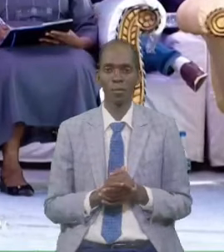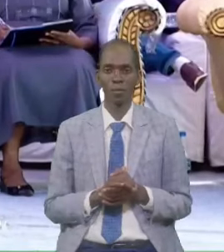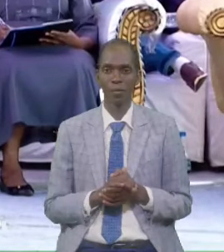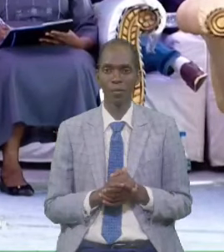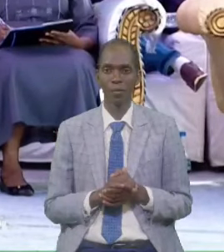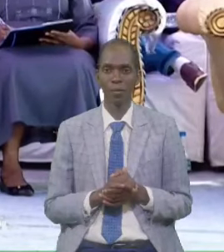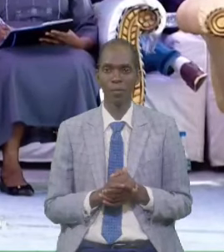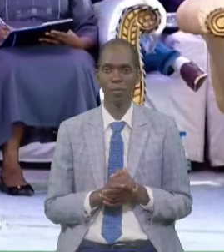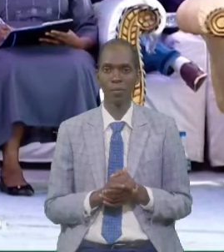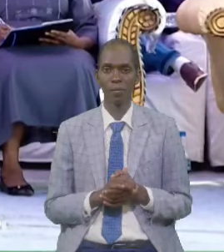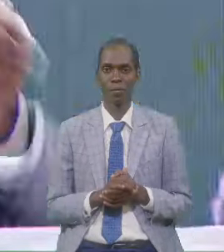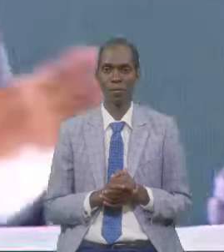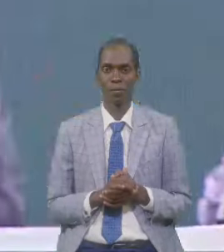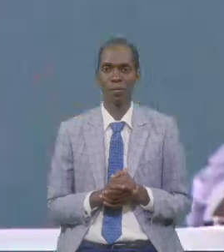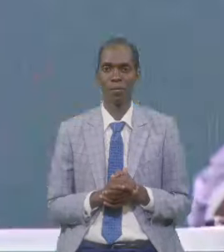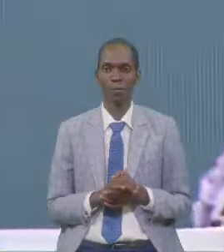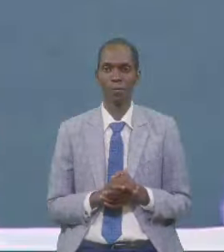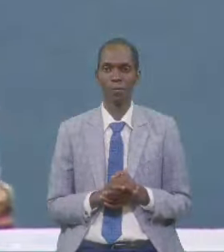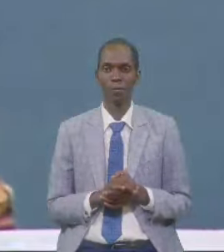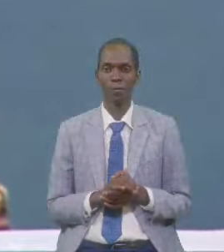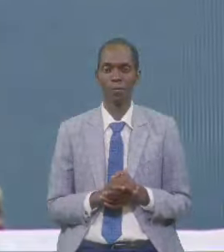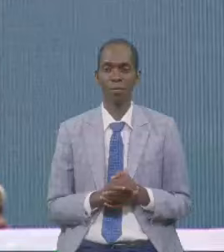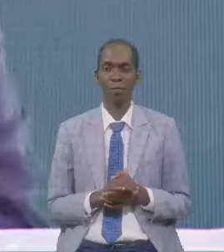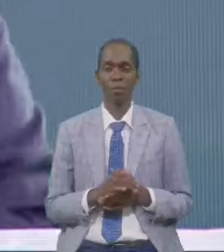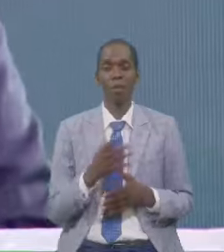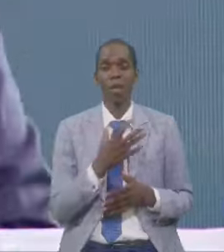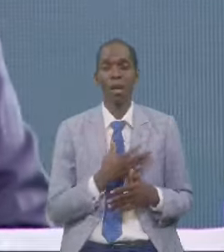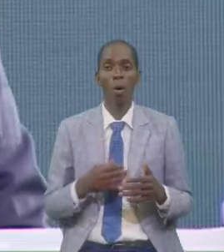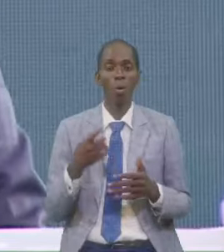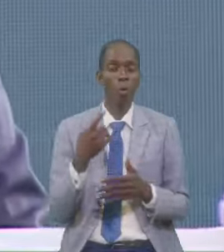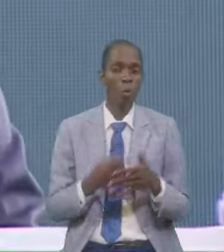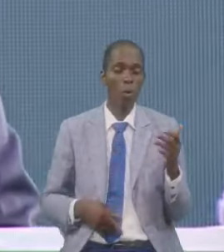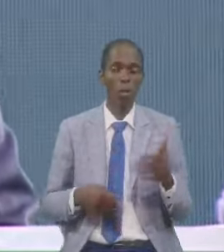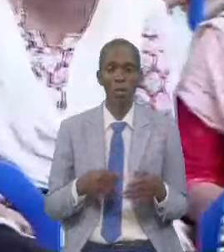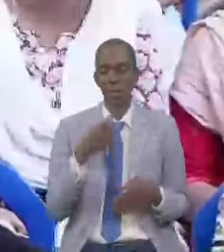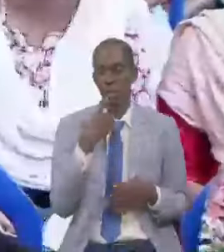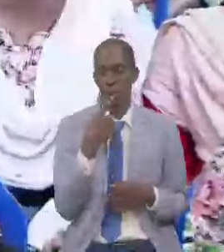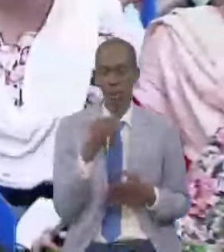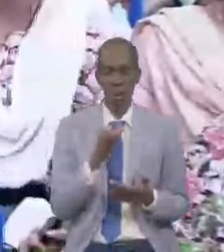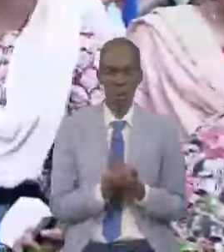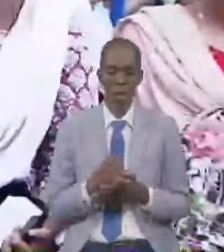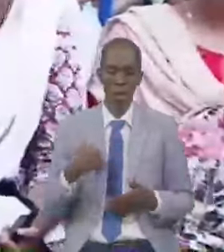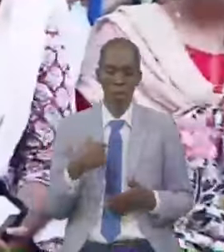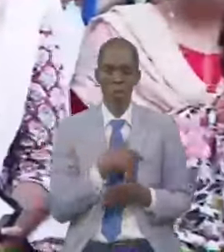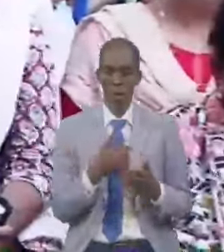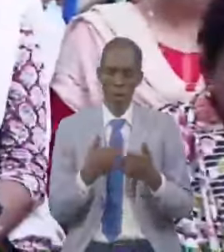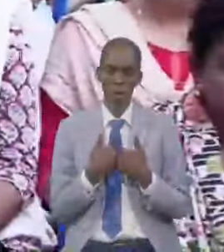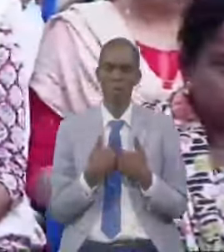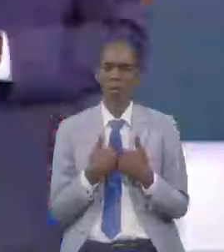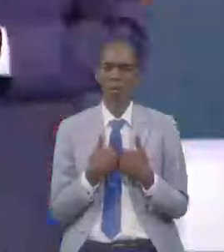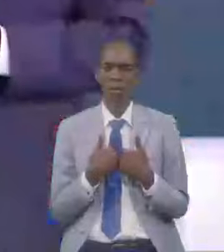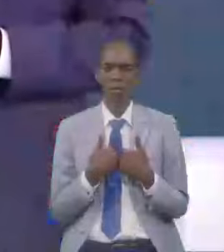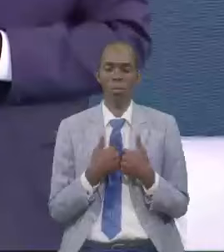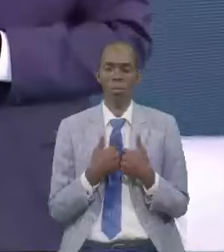నెరవేర్పులోనికి తీసుకొస్తాడు. And what is it we have? అది మనం కలిగి ఉండాలంటే ఎలా? That makes us the